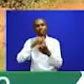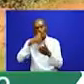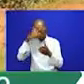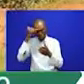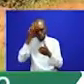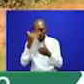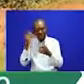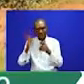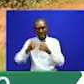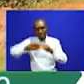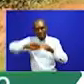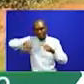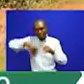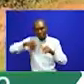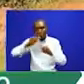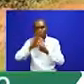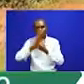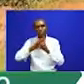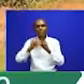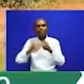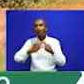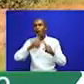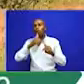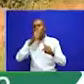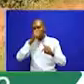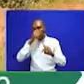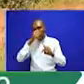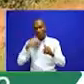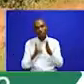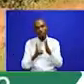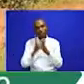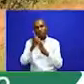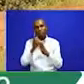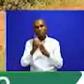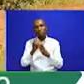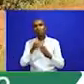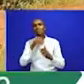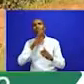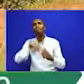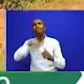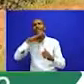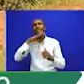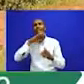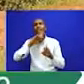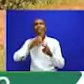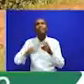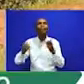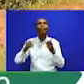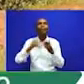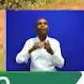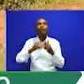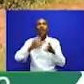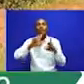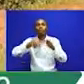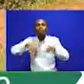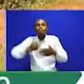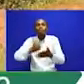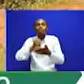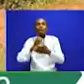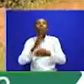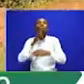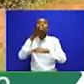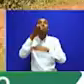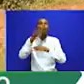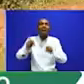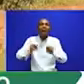kinyuri giyetu kiarioma etutoka netia magenderero taki aya guchu siri kurende gotoka netie egento kegochu kotokonya gucha somotu mono